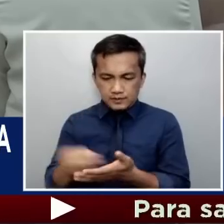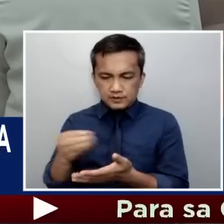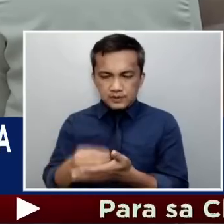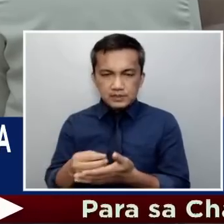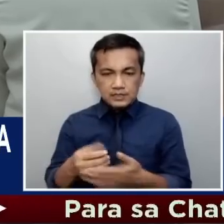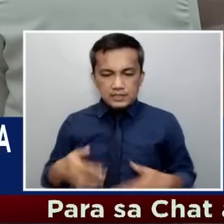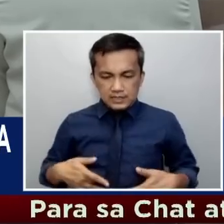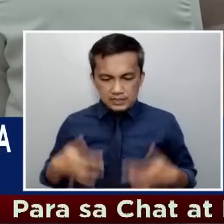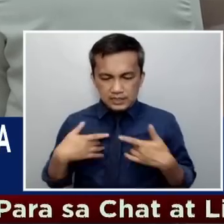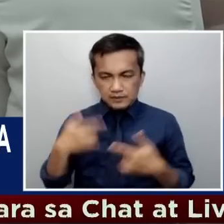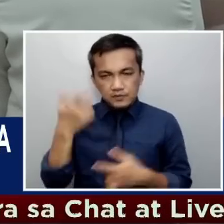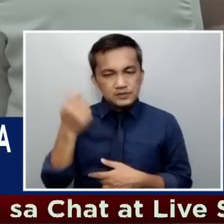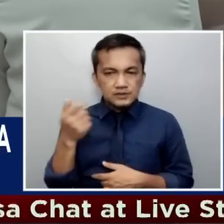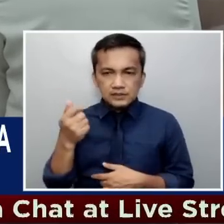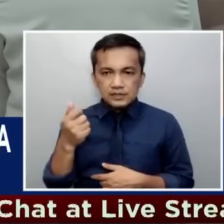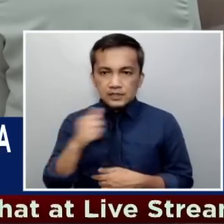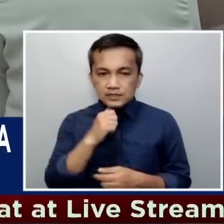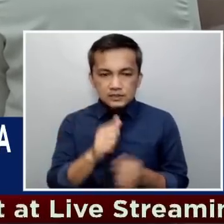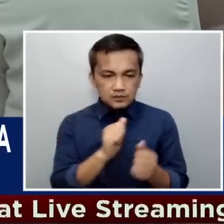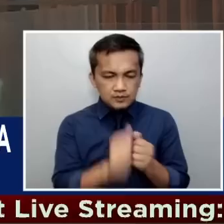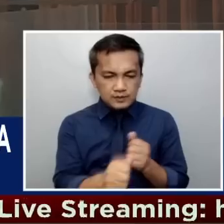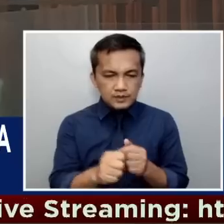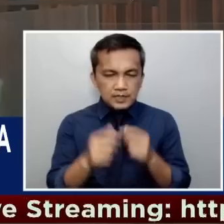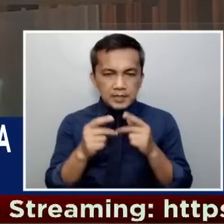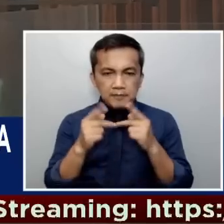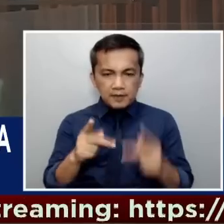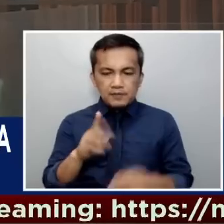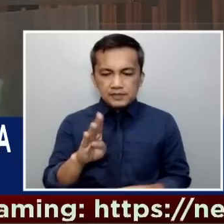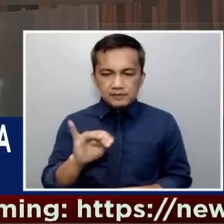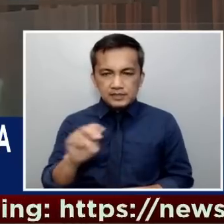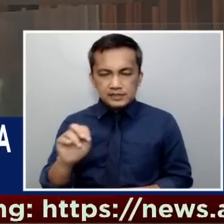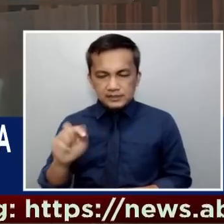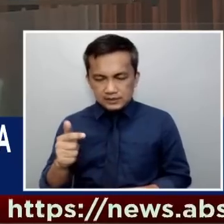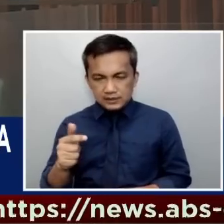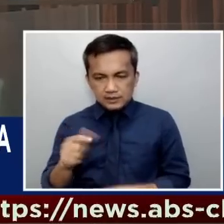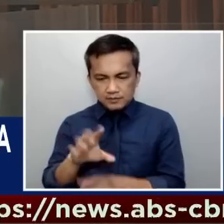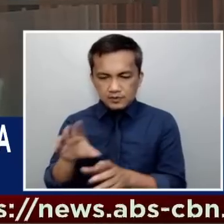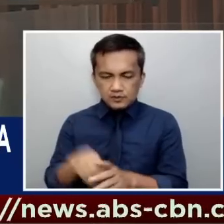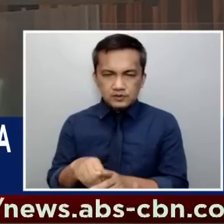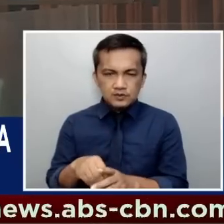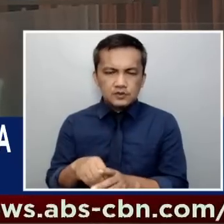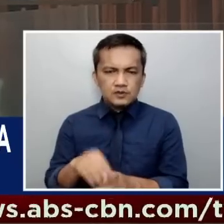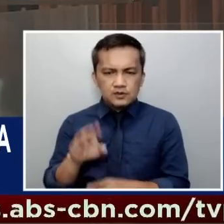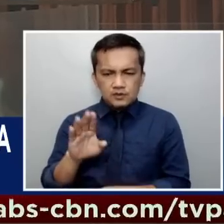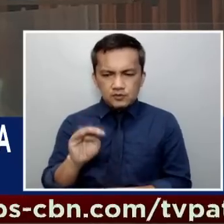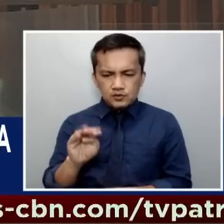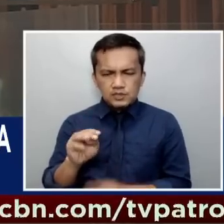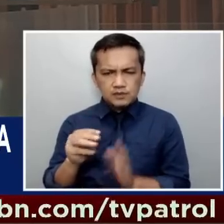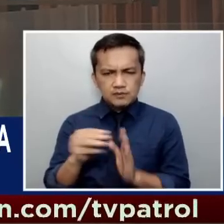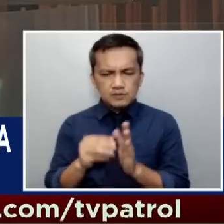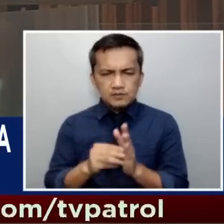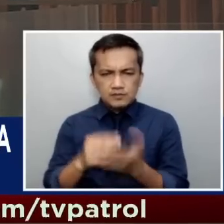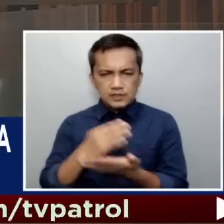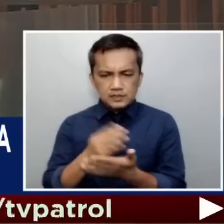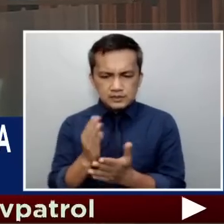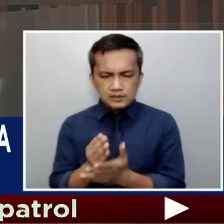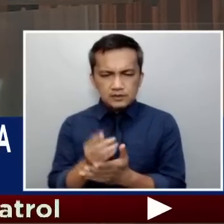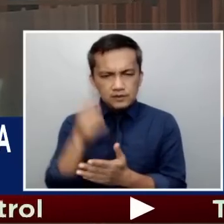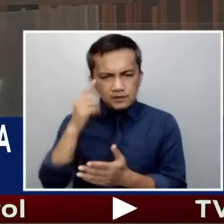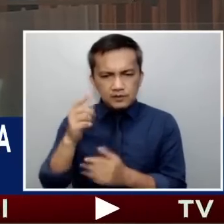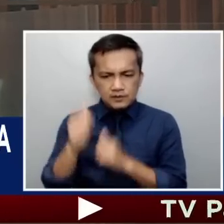insurance na hindi dumaan sa public bidding. Nakapaloob ito sa 14 million pesos budget para sa